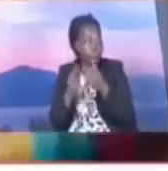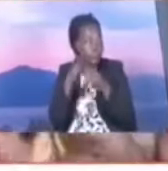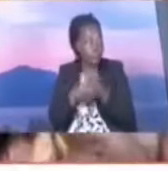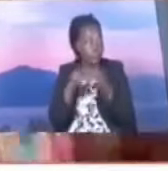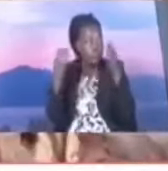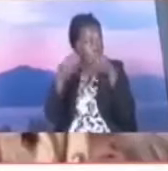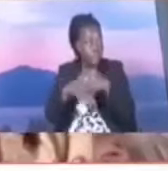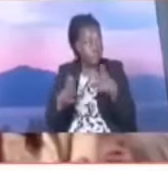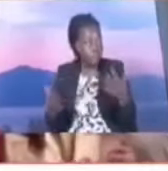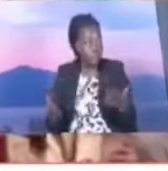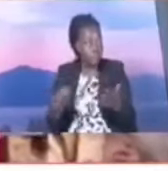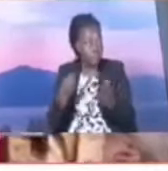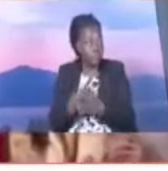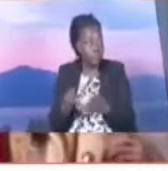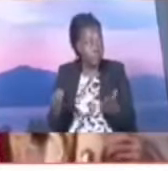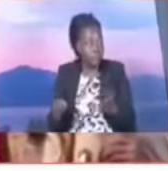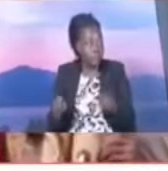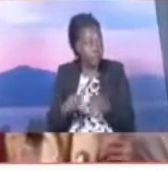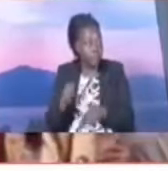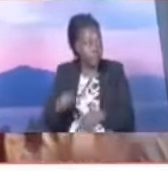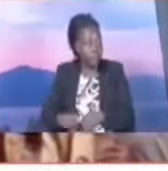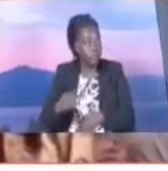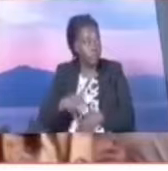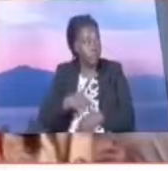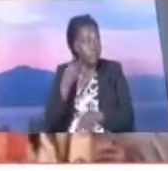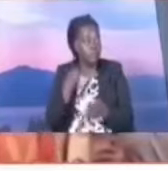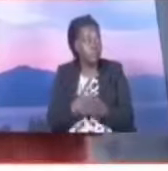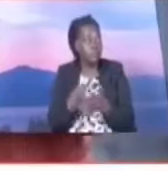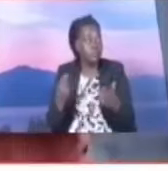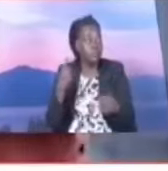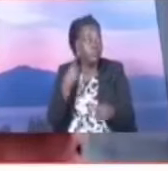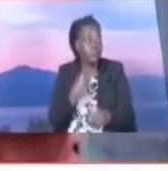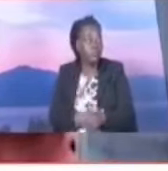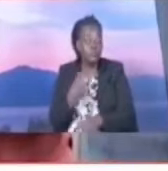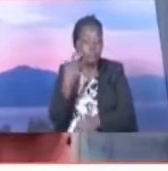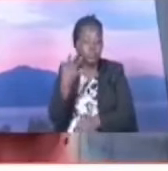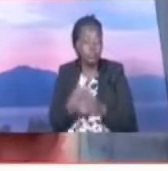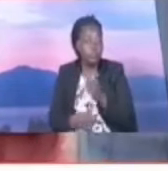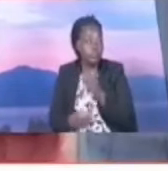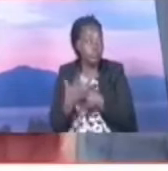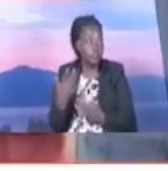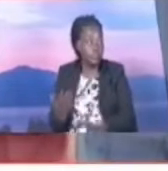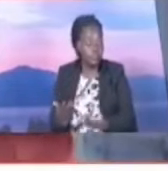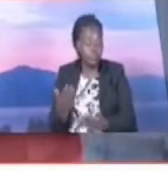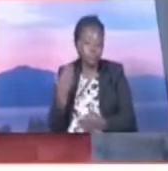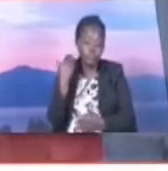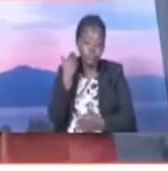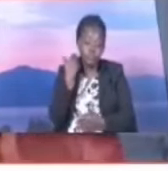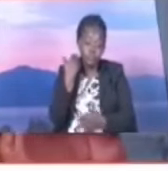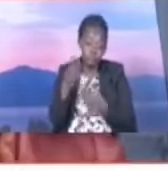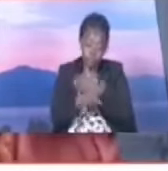yenna yenna ne bamutwala n'ensawo yange ne ssente zange zonna ssawa kumi n'emu. Ababbi batuyingiridde ne